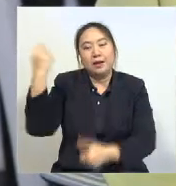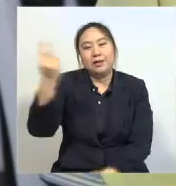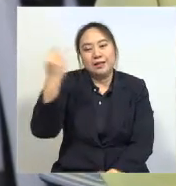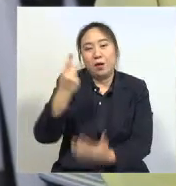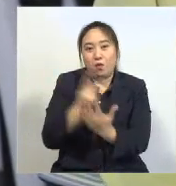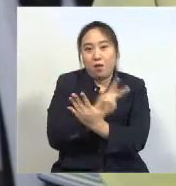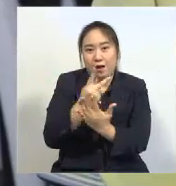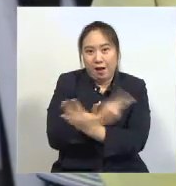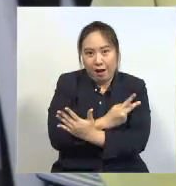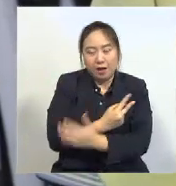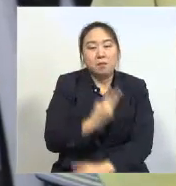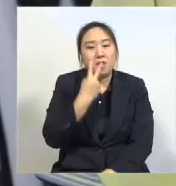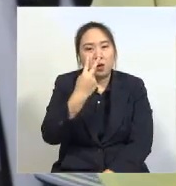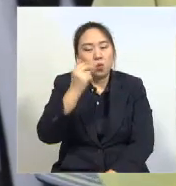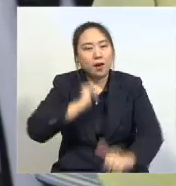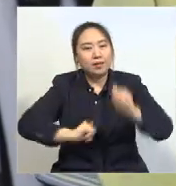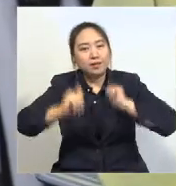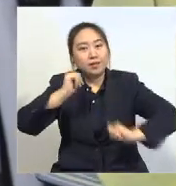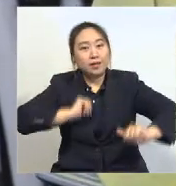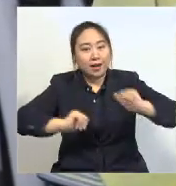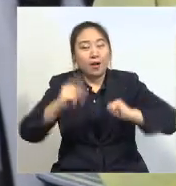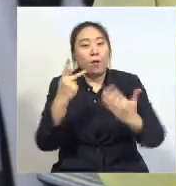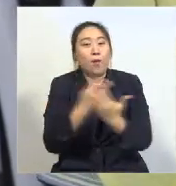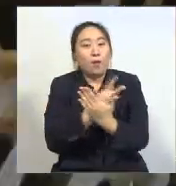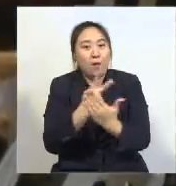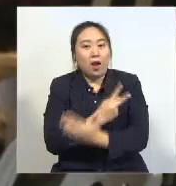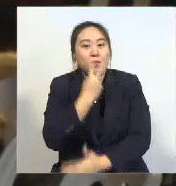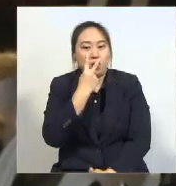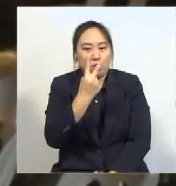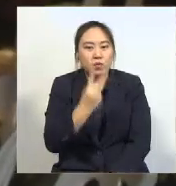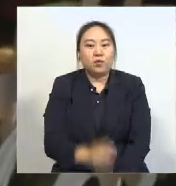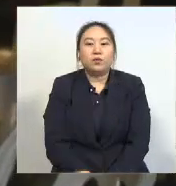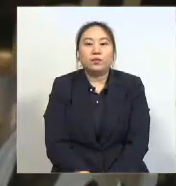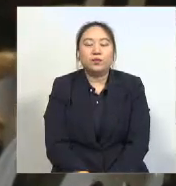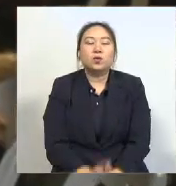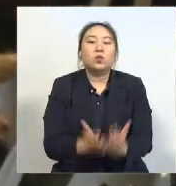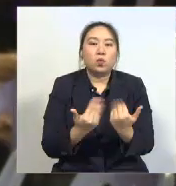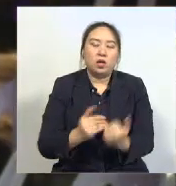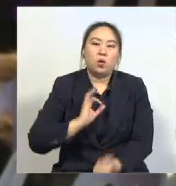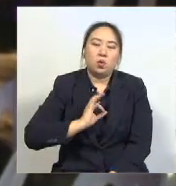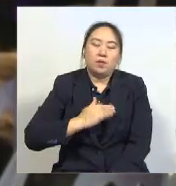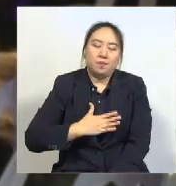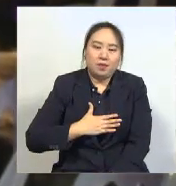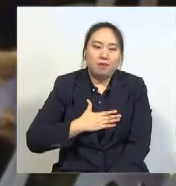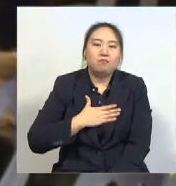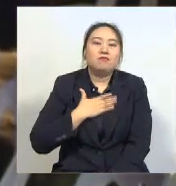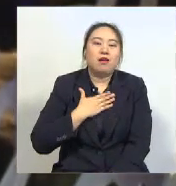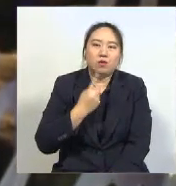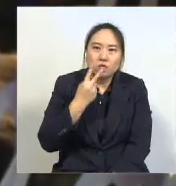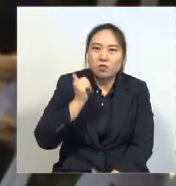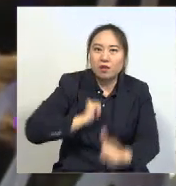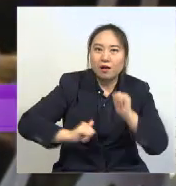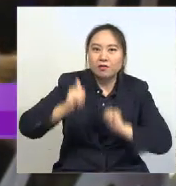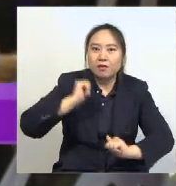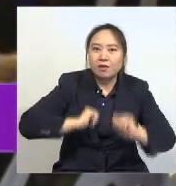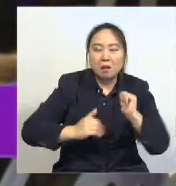องกาญแล้วก็มาชมแสงเสียงของจังหวัดกาญจนบุรีนะคะ ก็วันนี้รู้สึกประทับใจมากค่ะในเรื่องของการแสดงนะคะ